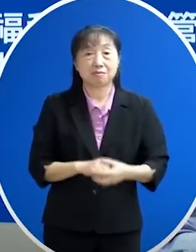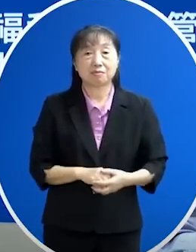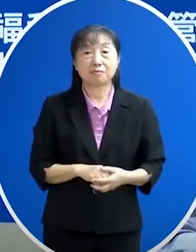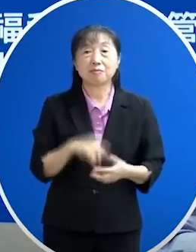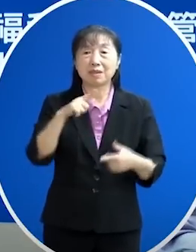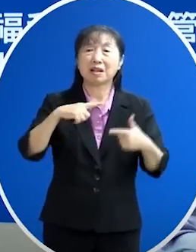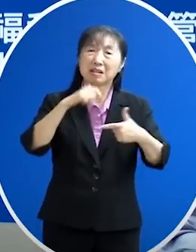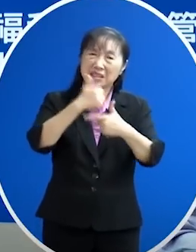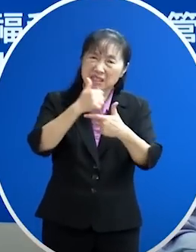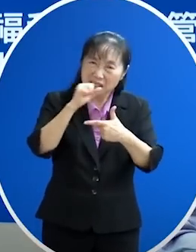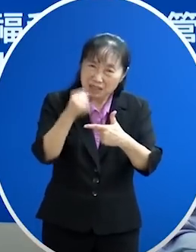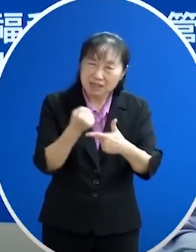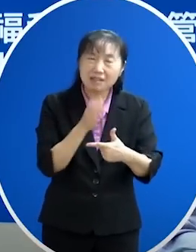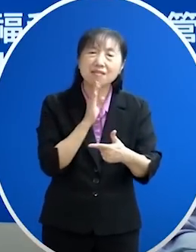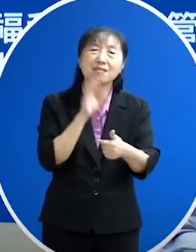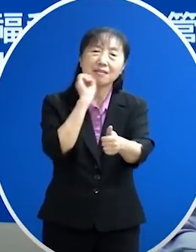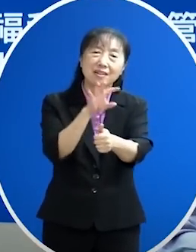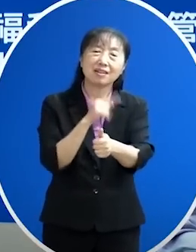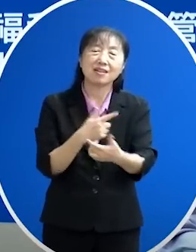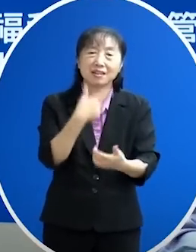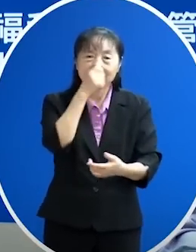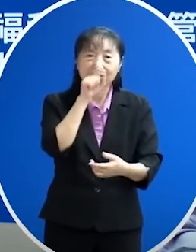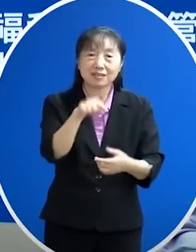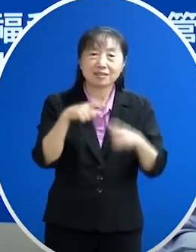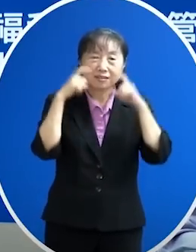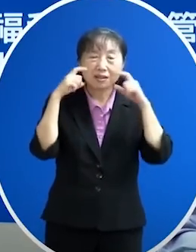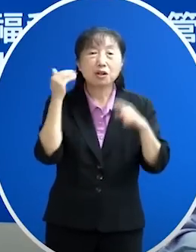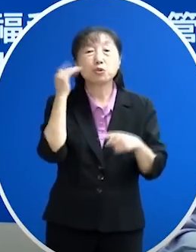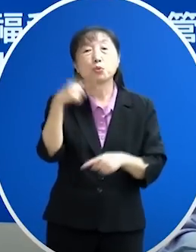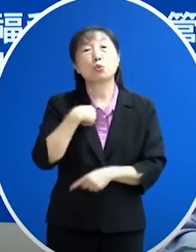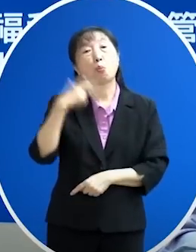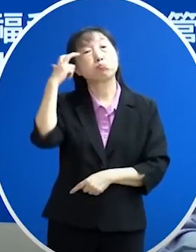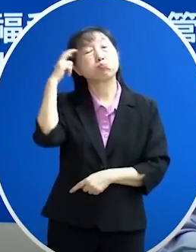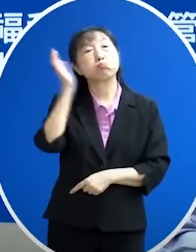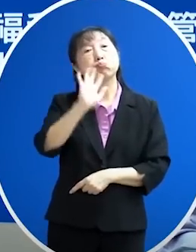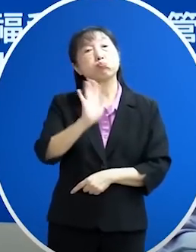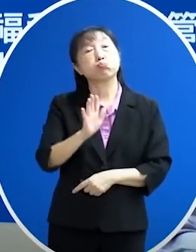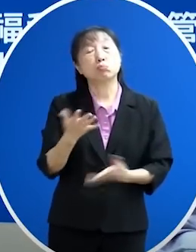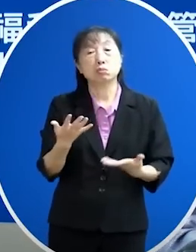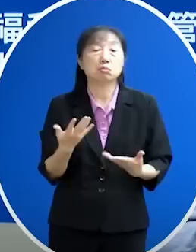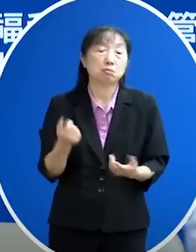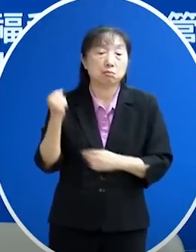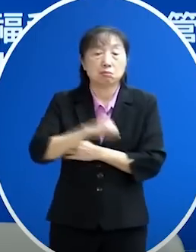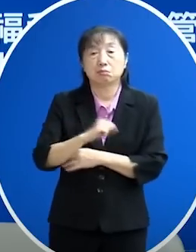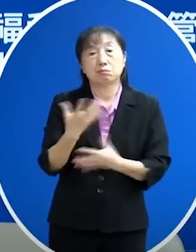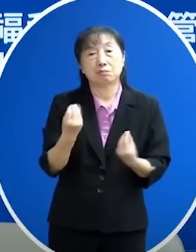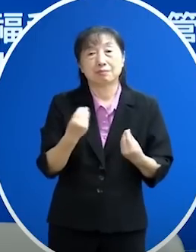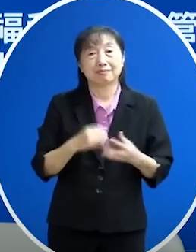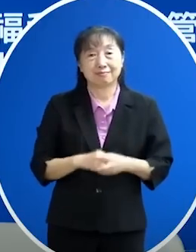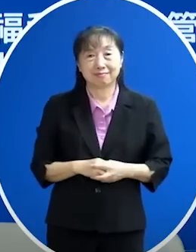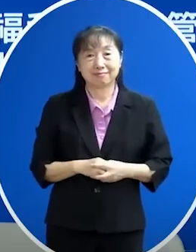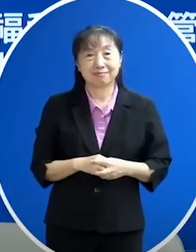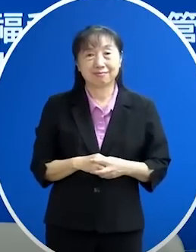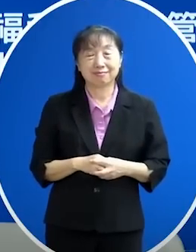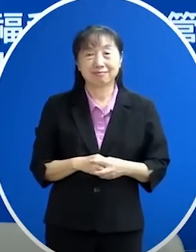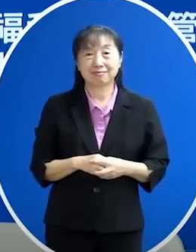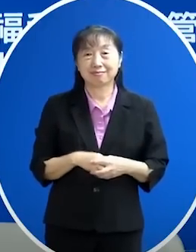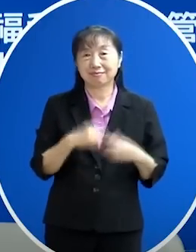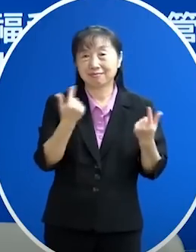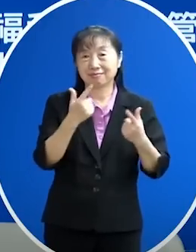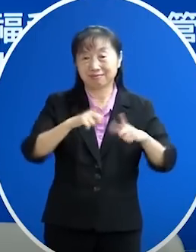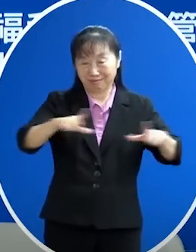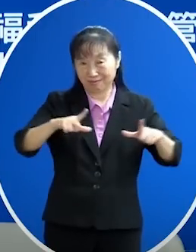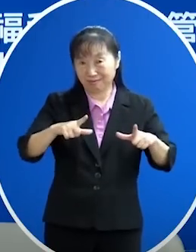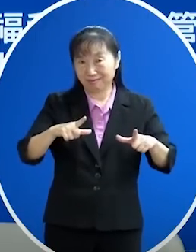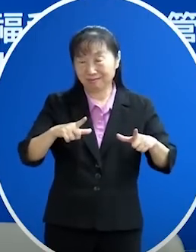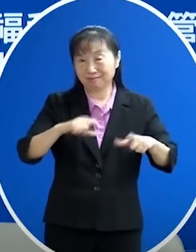这就是建议了。当然如果说还是不愿意戴，当然也没有强制一定要戴，但是就是说像所谓的